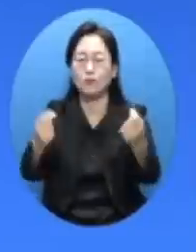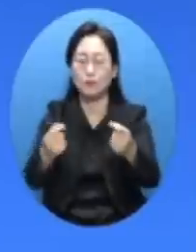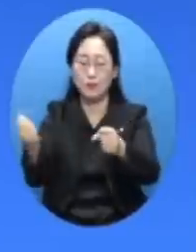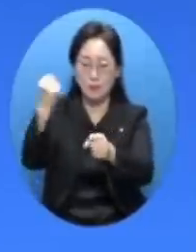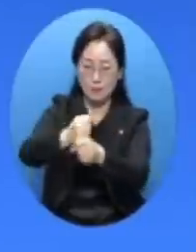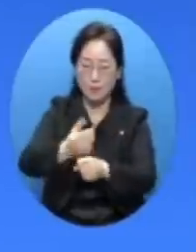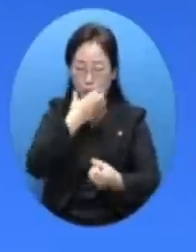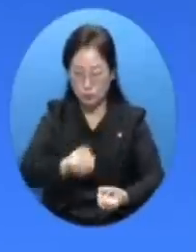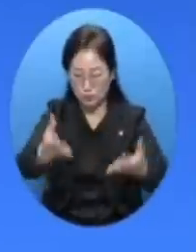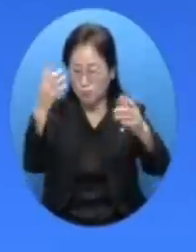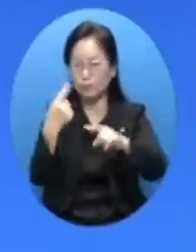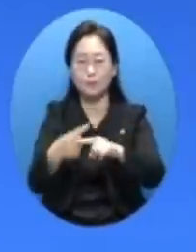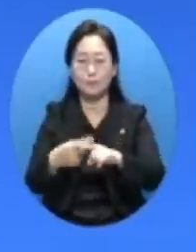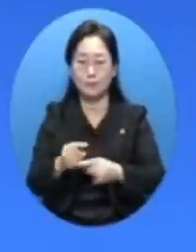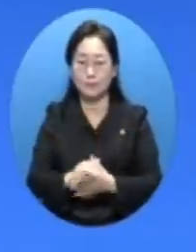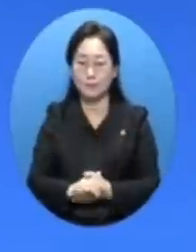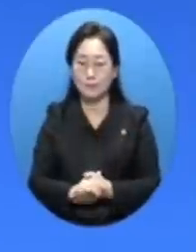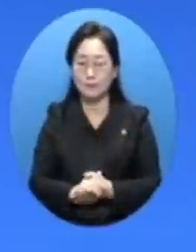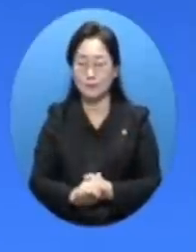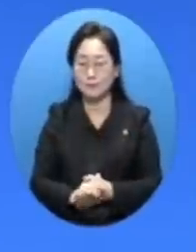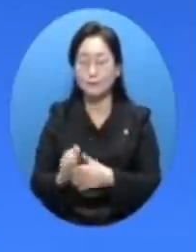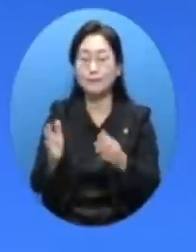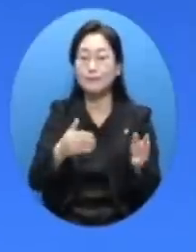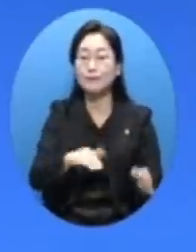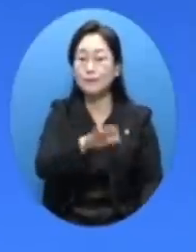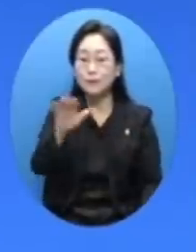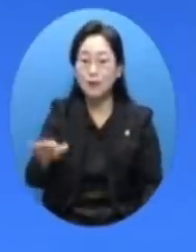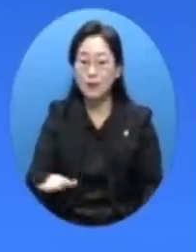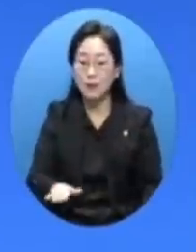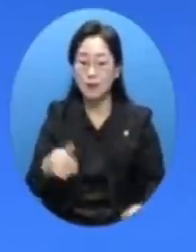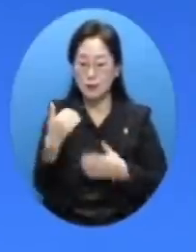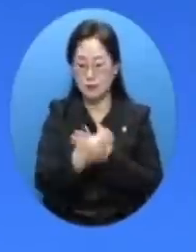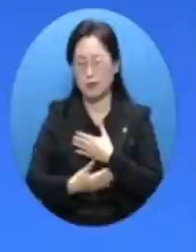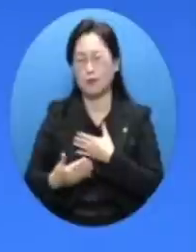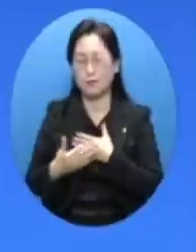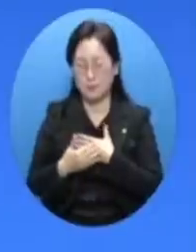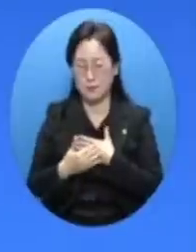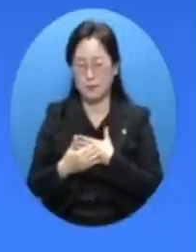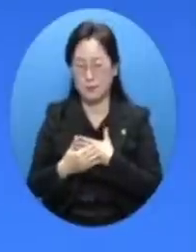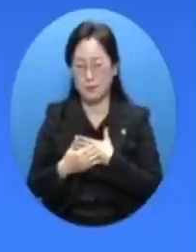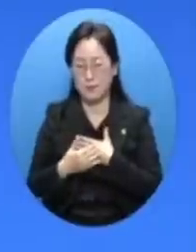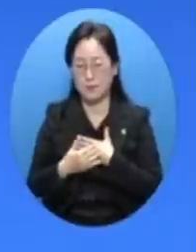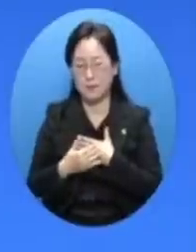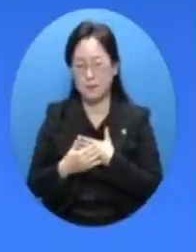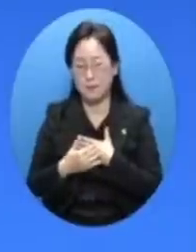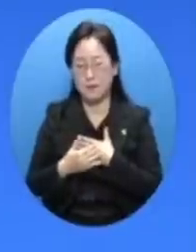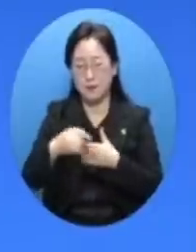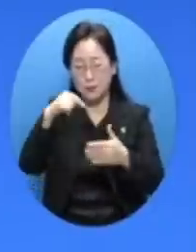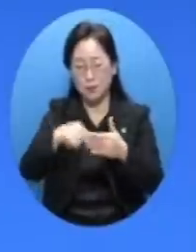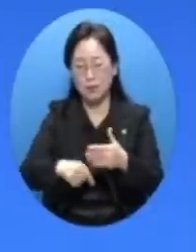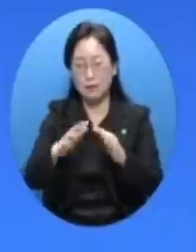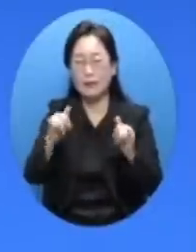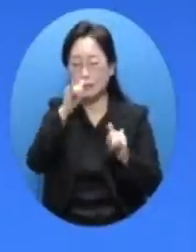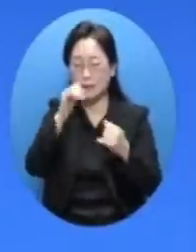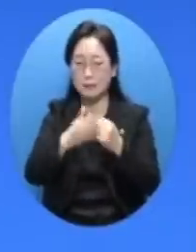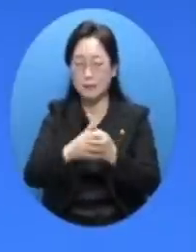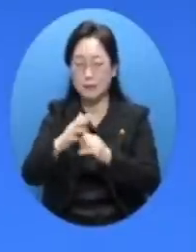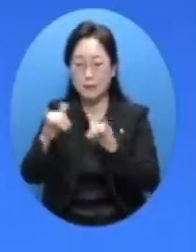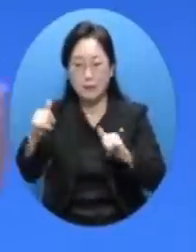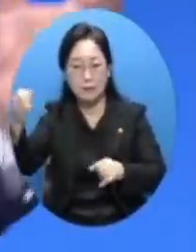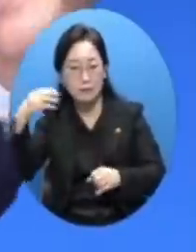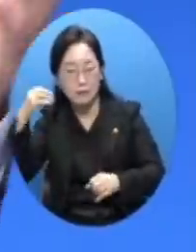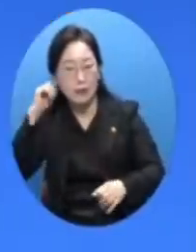회복이요 축복인 것입니다. 그런데 우리가 육신의 몸을 입고 있기 때문에 하나님의 음성을 듣는 것보다 사람의 음성을 듣는 것이 더